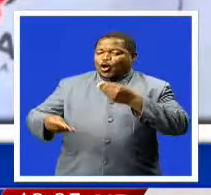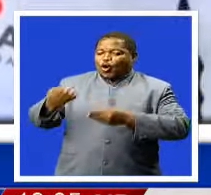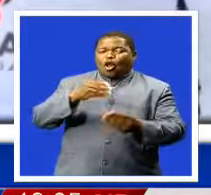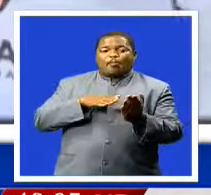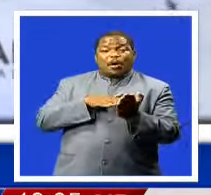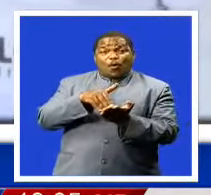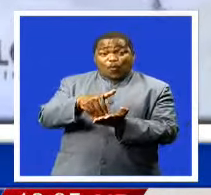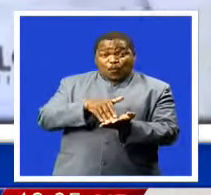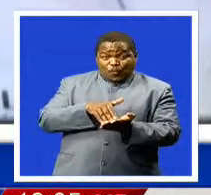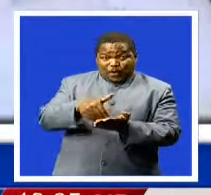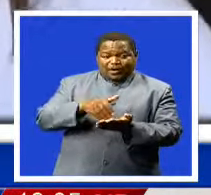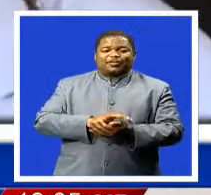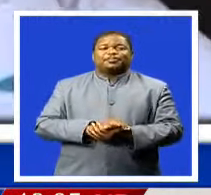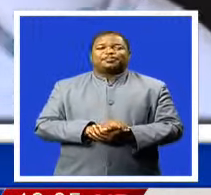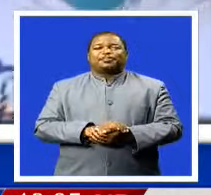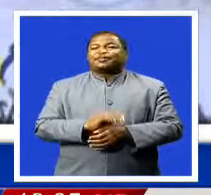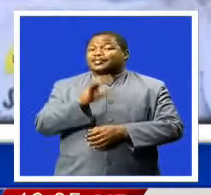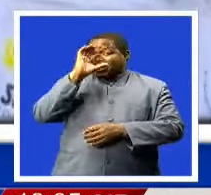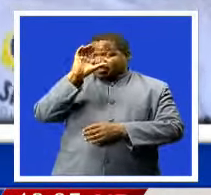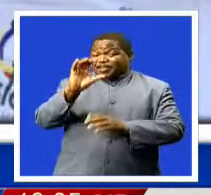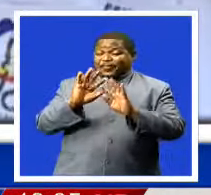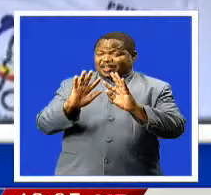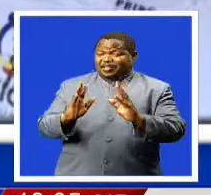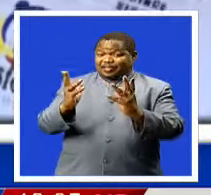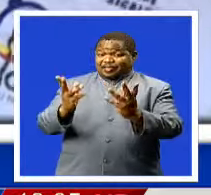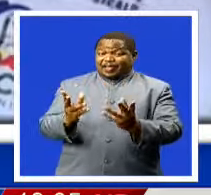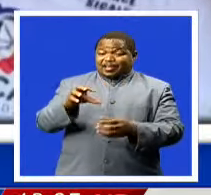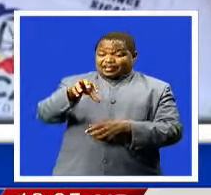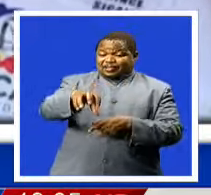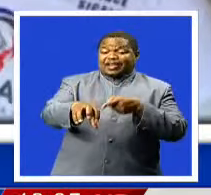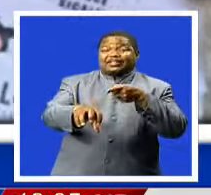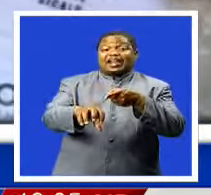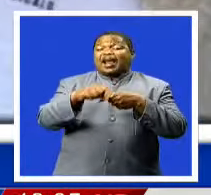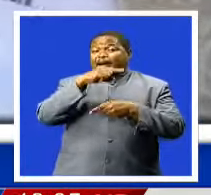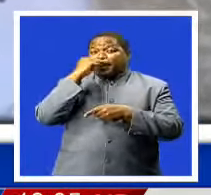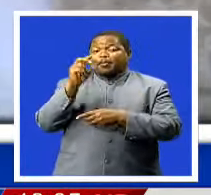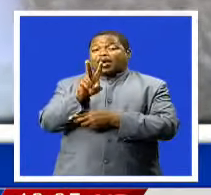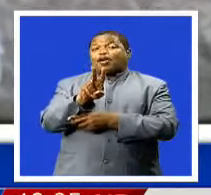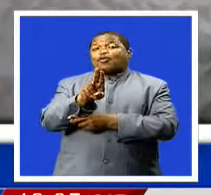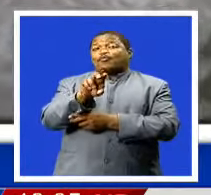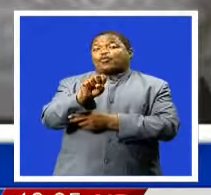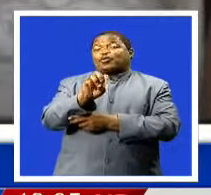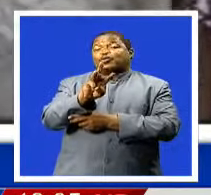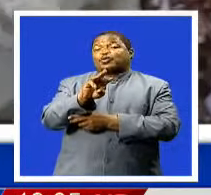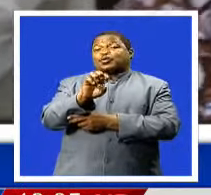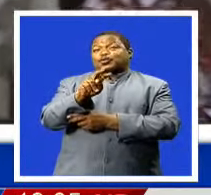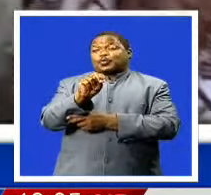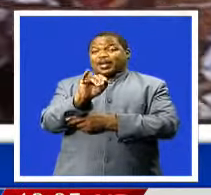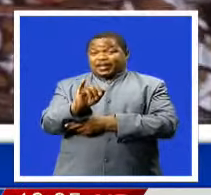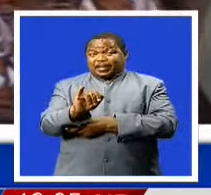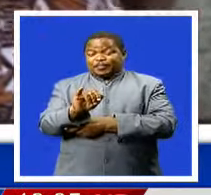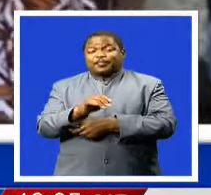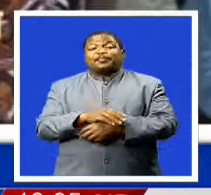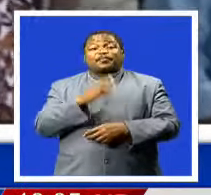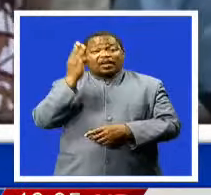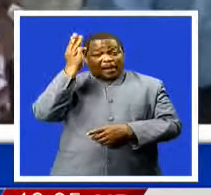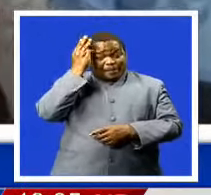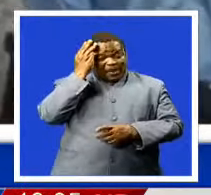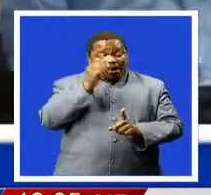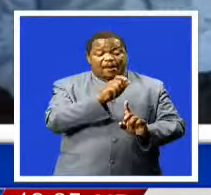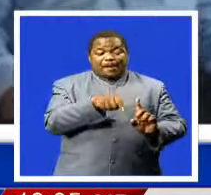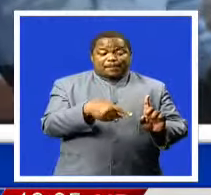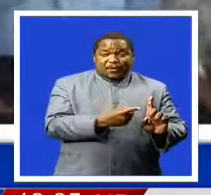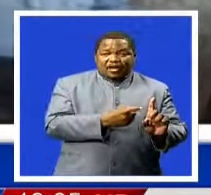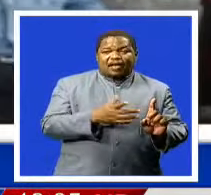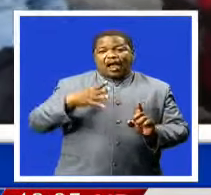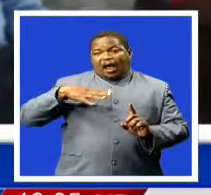Gulo mphakathi wasevuzweni lizinyane belikathe lisingethwe bamva benkhosi. Litiko letinkundla